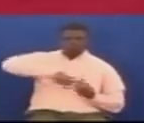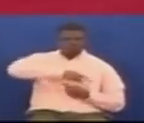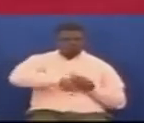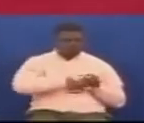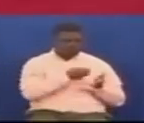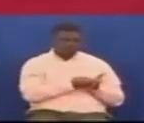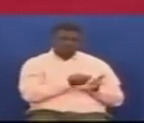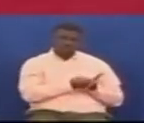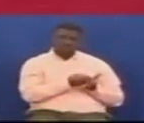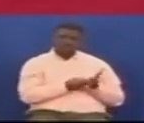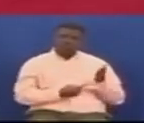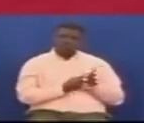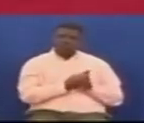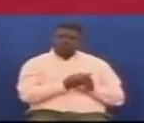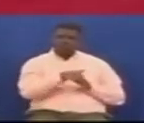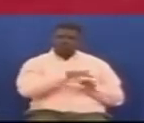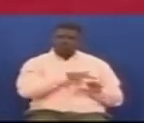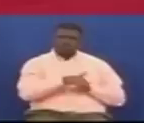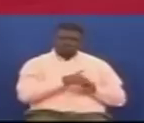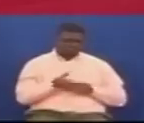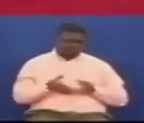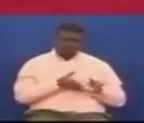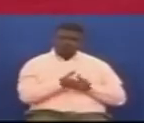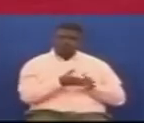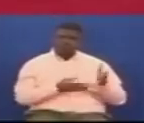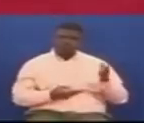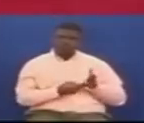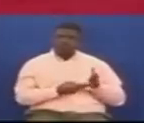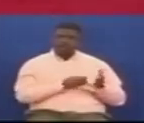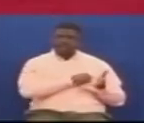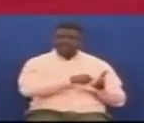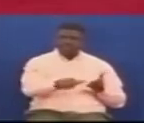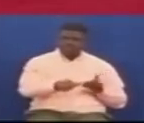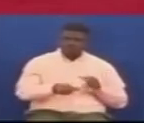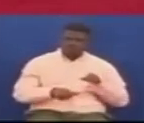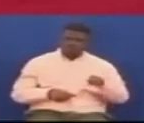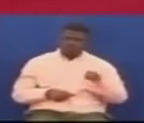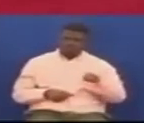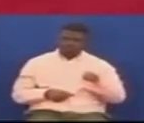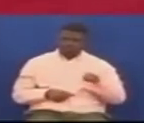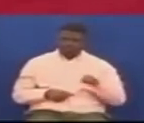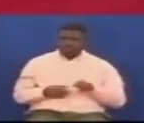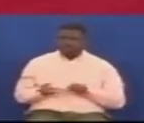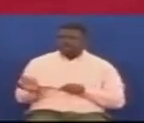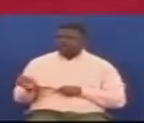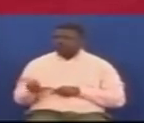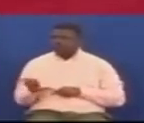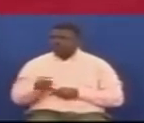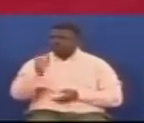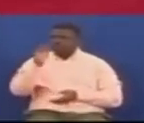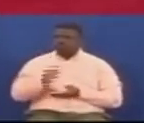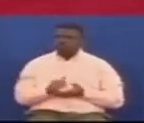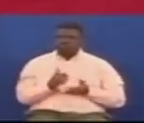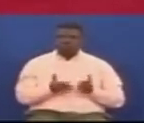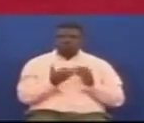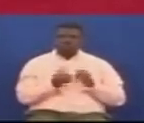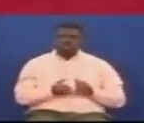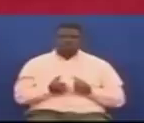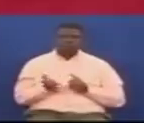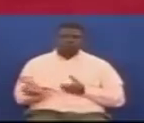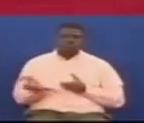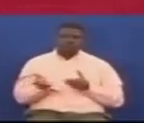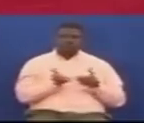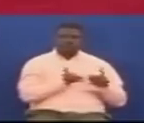kufuatia ongezeko la matumizi ya mifumo ya kielektroniki ya malipo ambayo yamechochea kupungua hitaji la kubeba